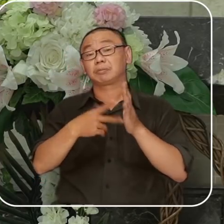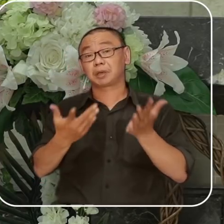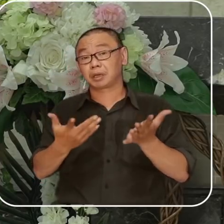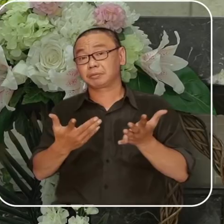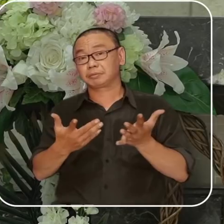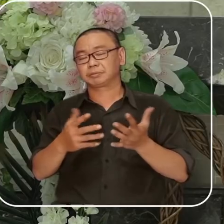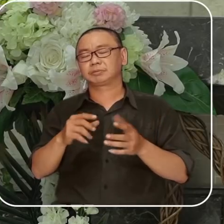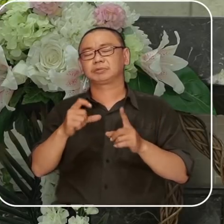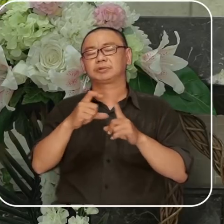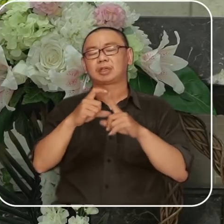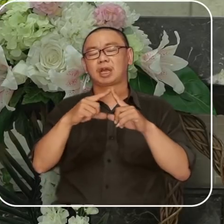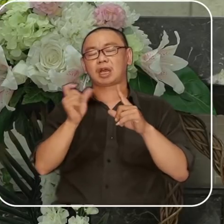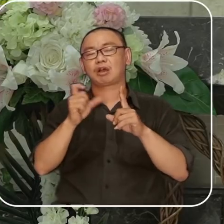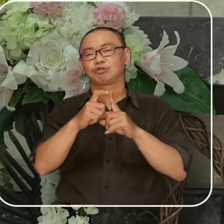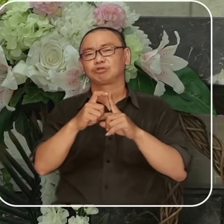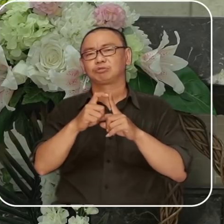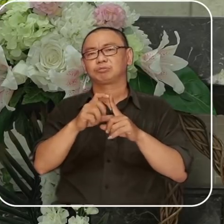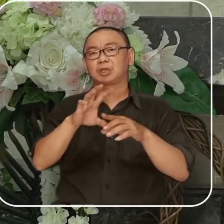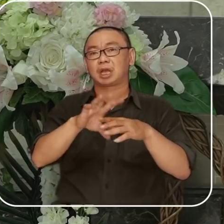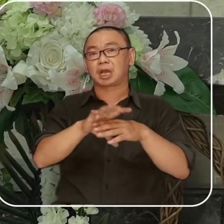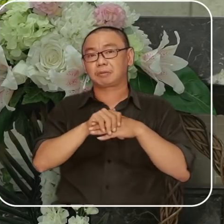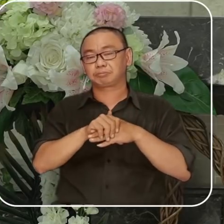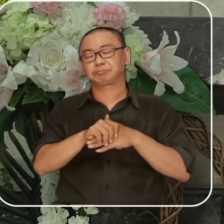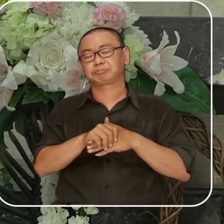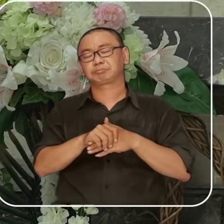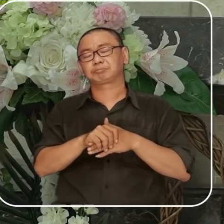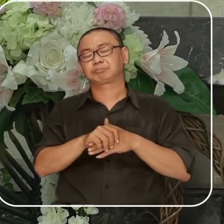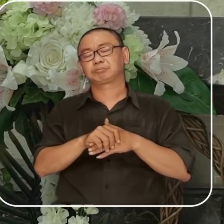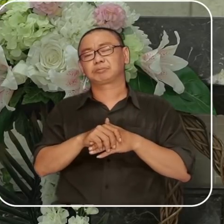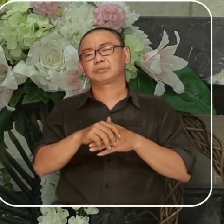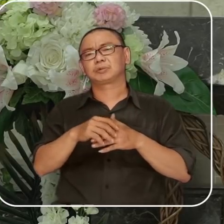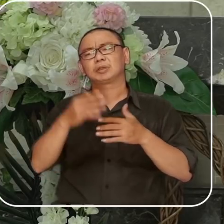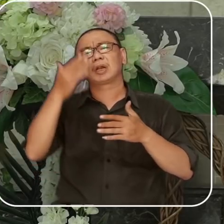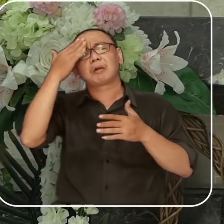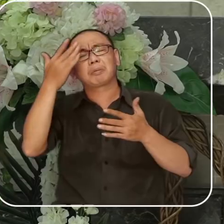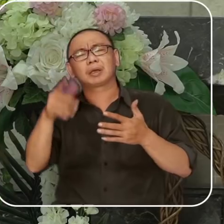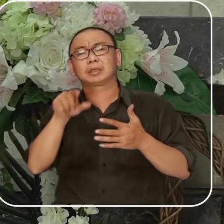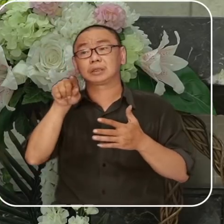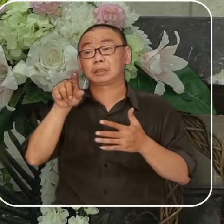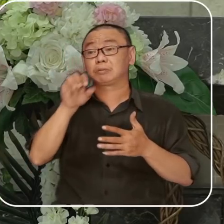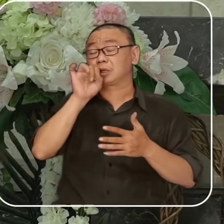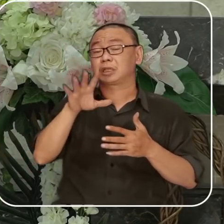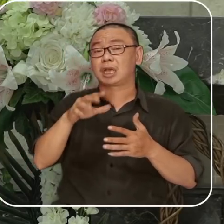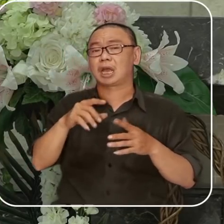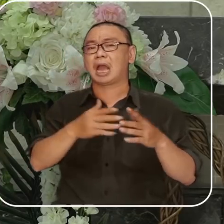Saudara, Daud menangkap sekali bahwa kenapa dia berkata